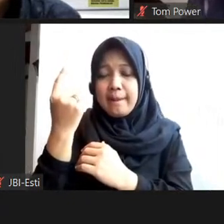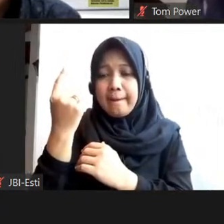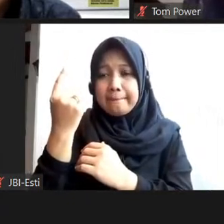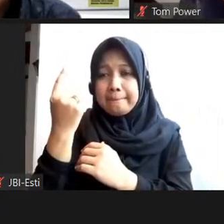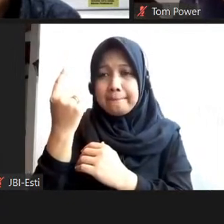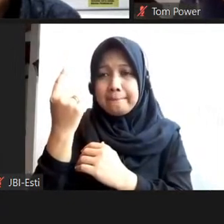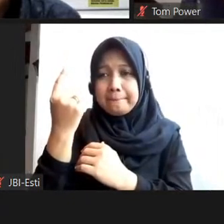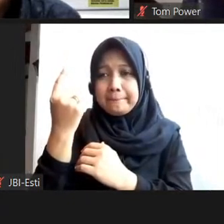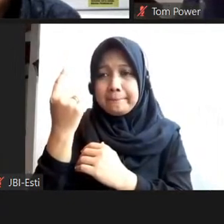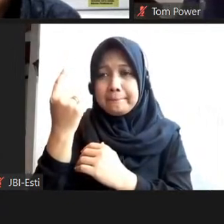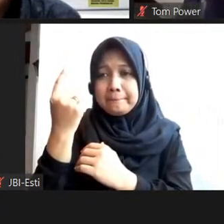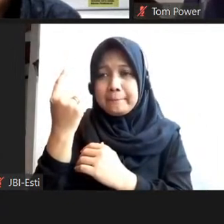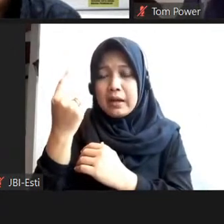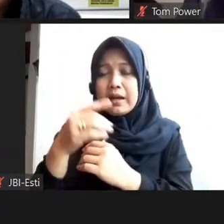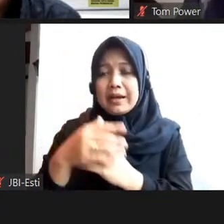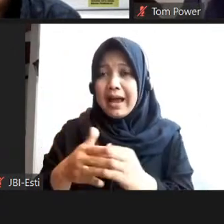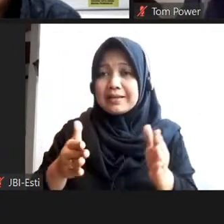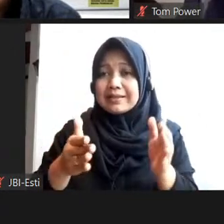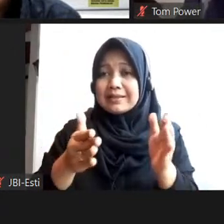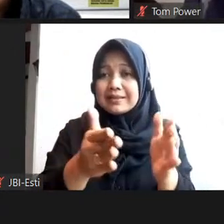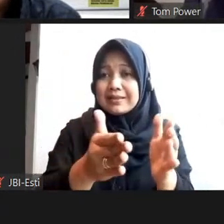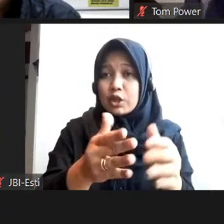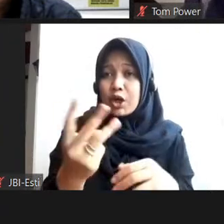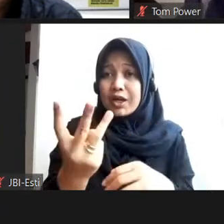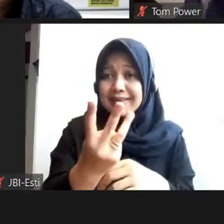sektor ketiga ini, sektor masyarakat sipil ini.